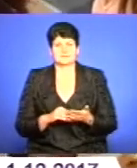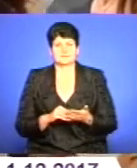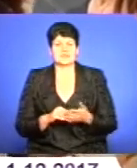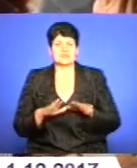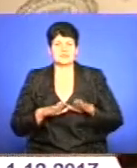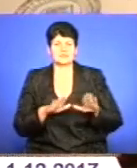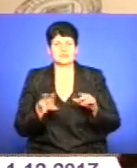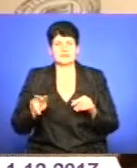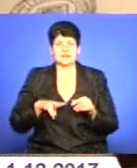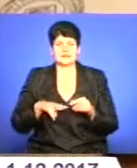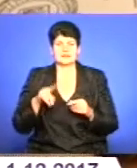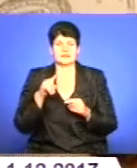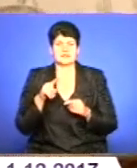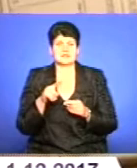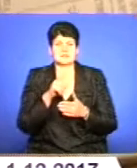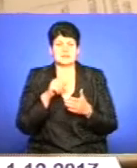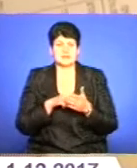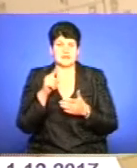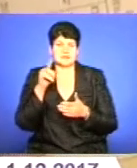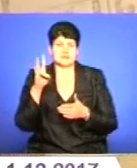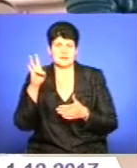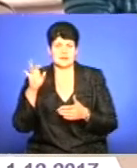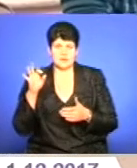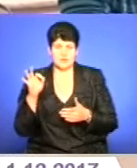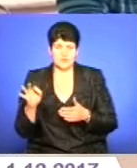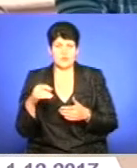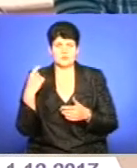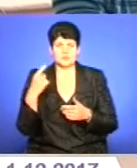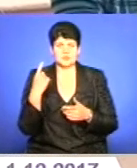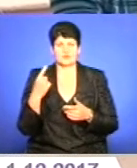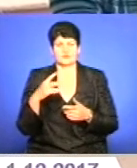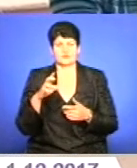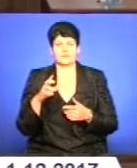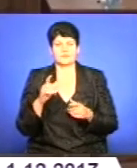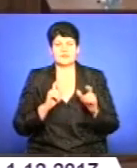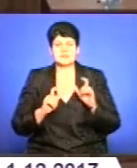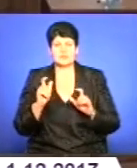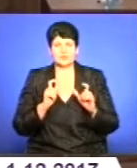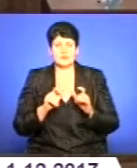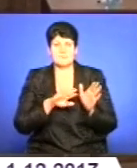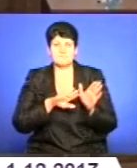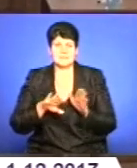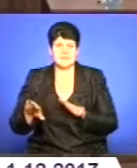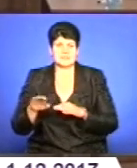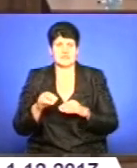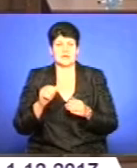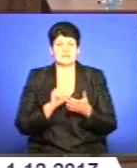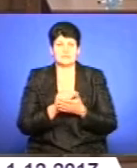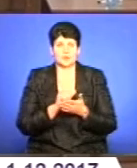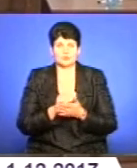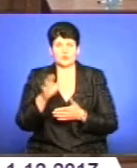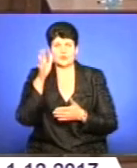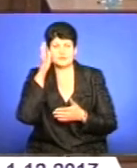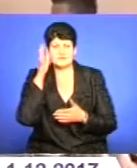директора з питань зовнішнього незалежного оцінювання та моніторингу якості освіти обласного комунального інституту післядипломної педагогічної освіти інформацію